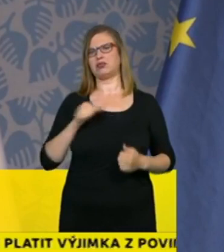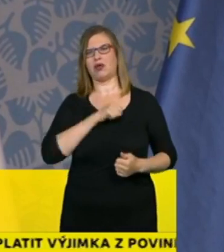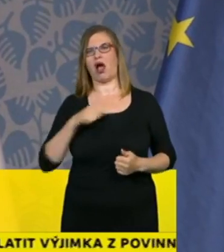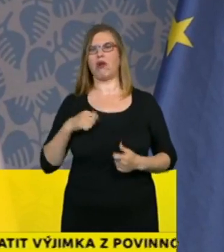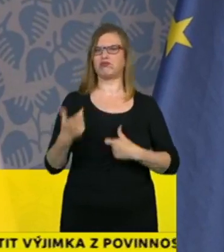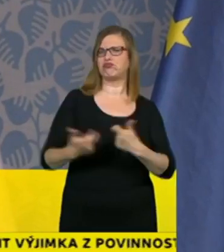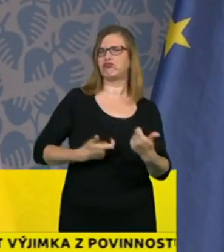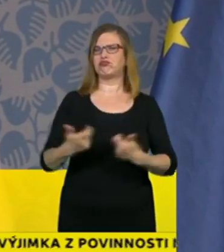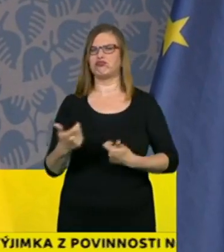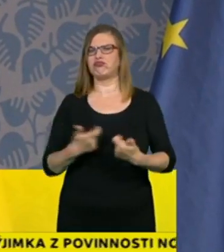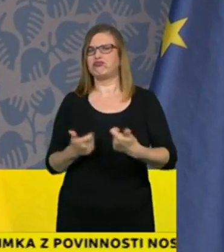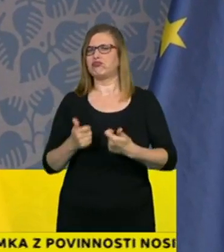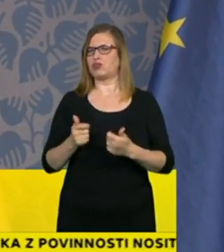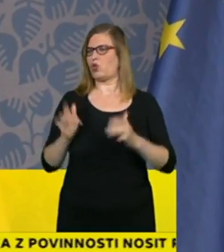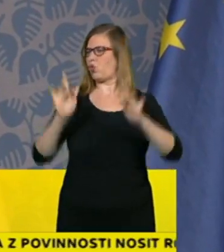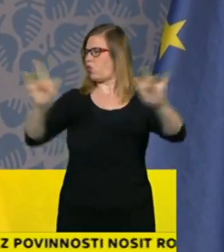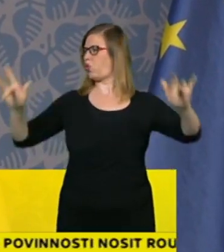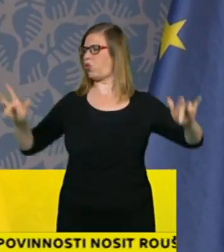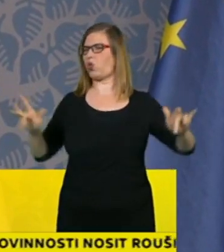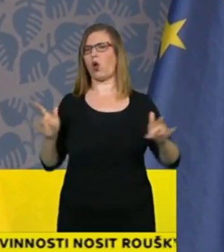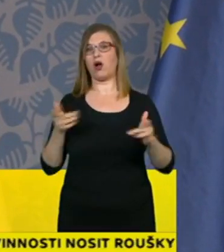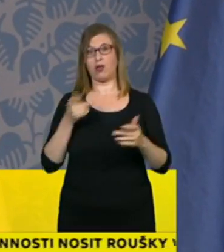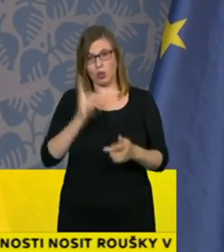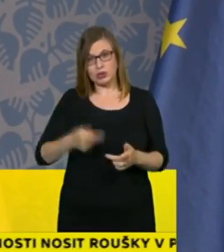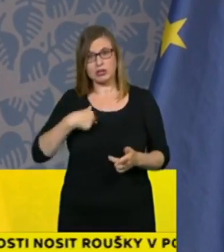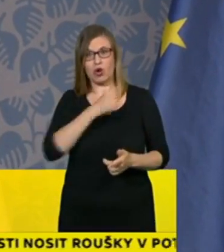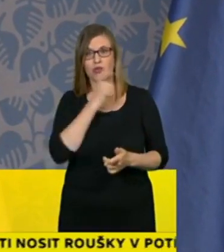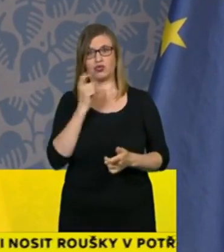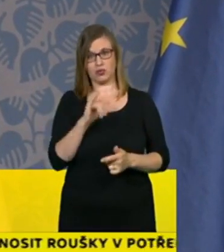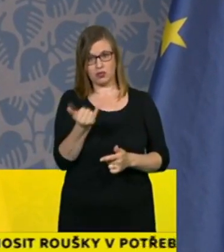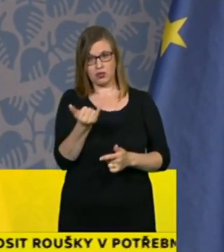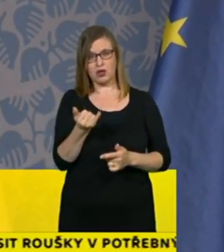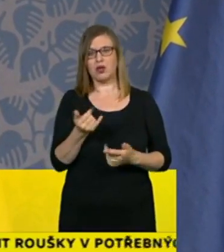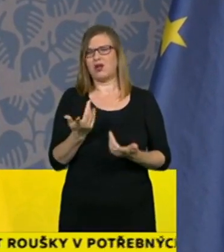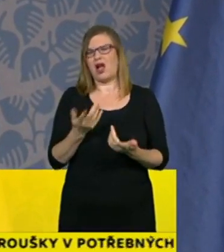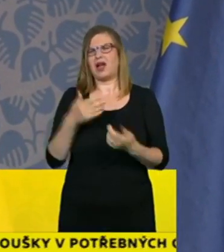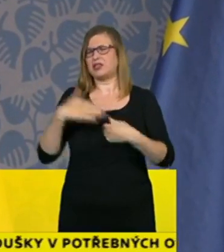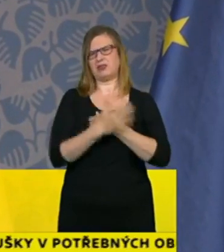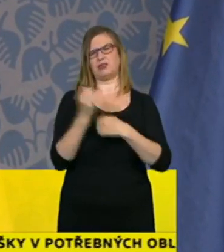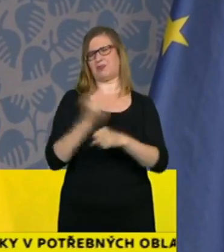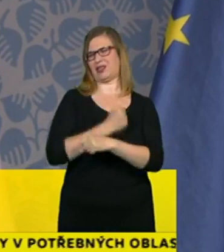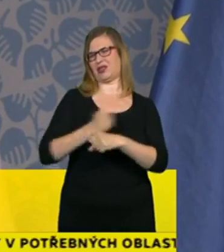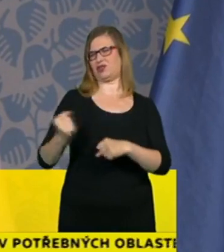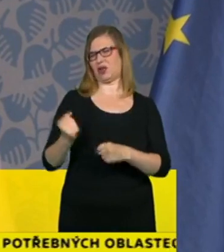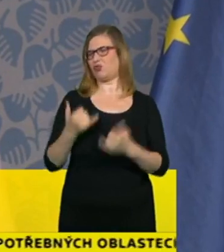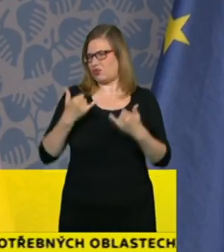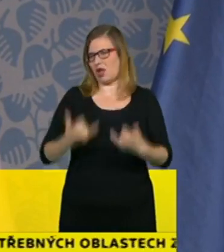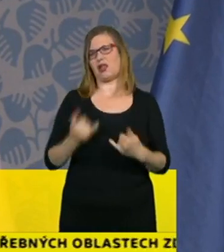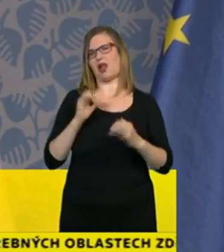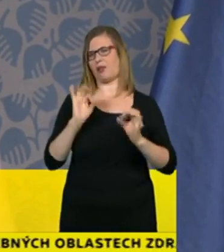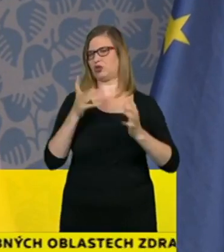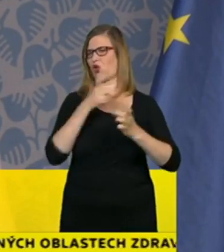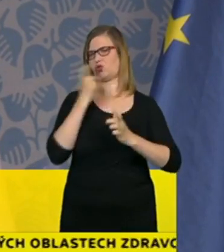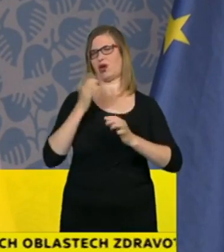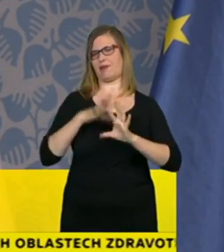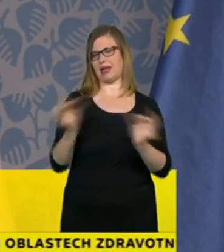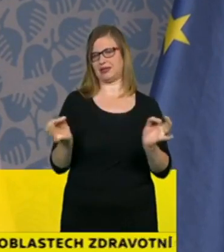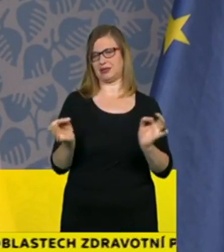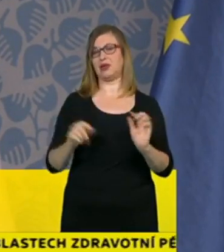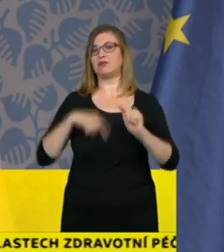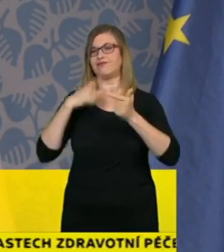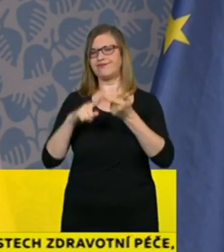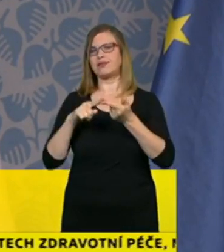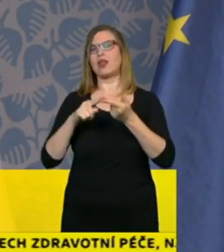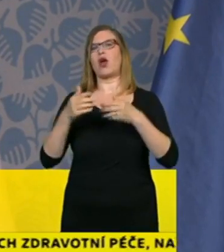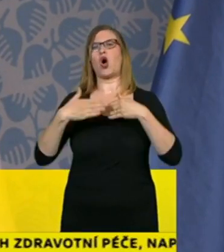podobně. A ještě se chci ptat, jestli jste mluvili také o té otevírací době pro seniory, jestli to se bude nějak měnit nebo upravovat.